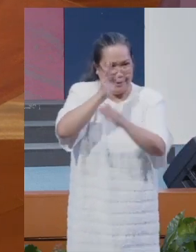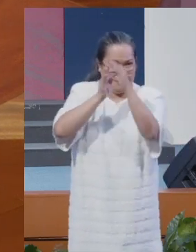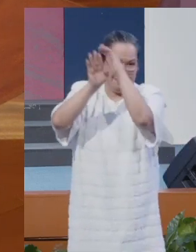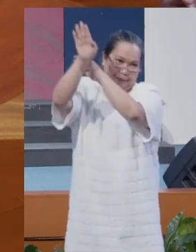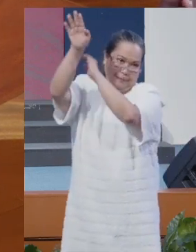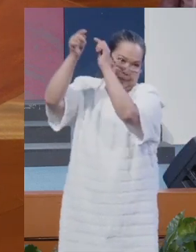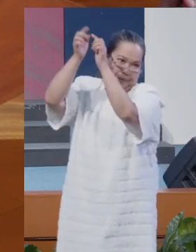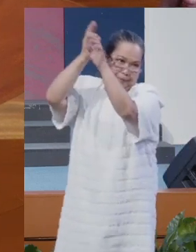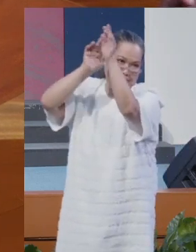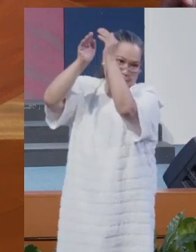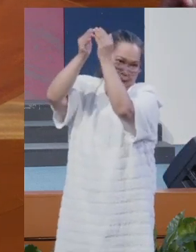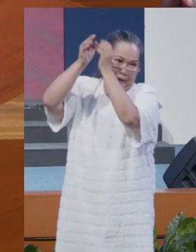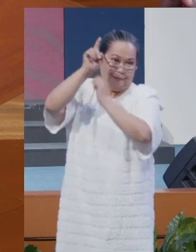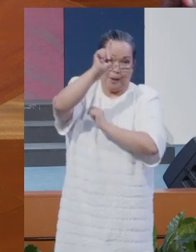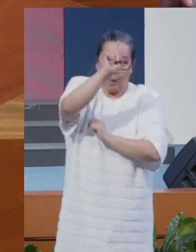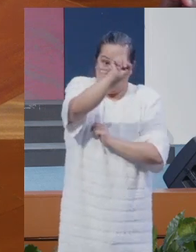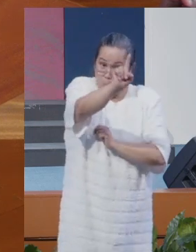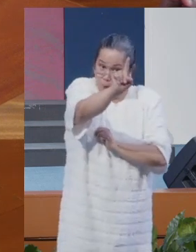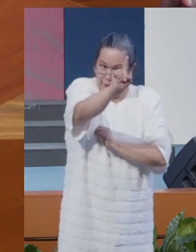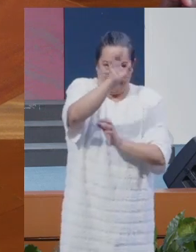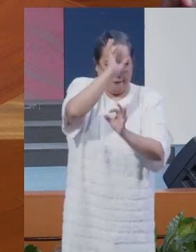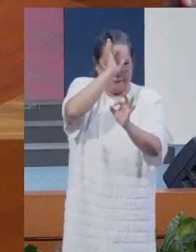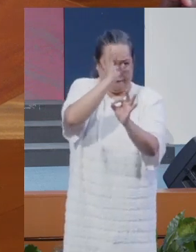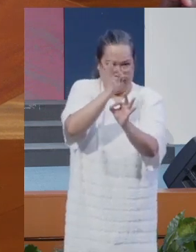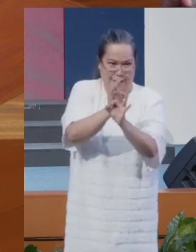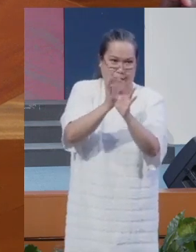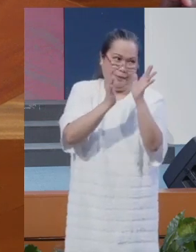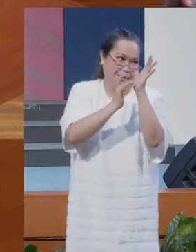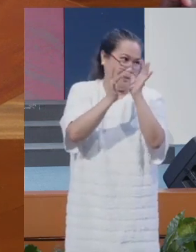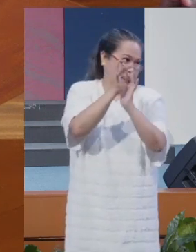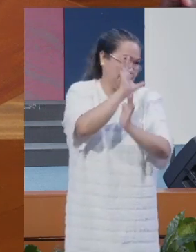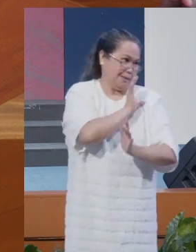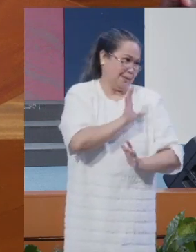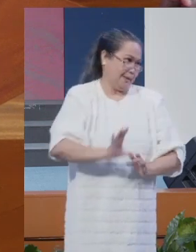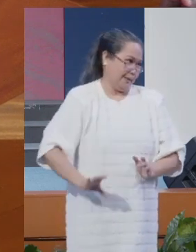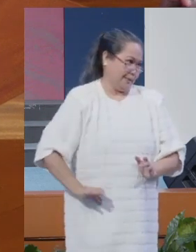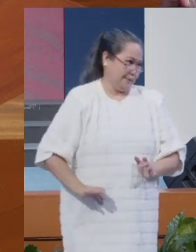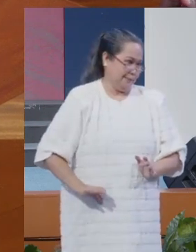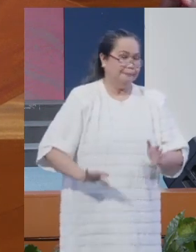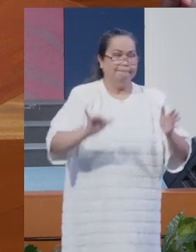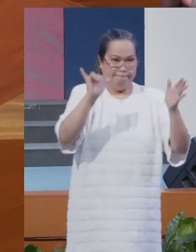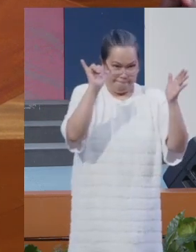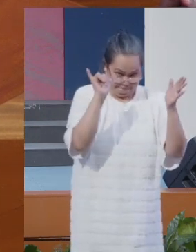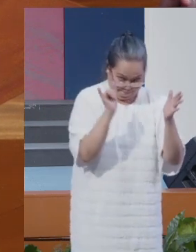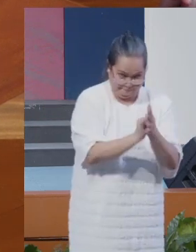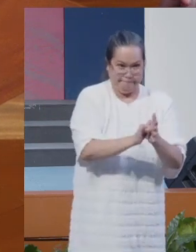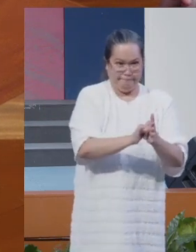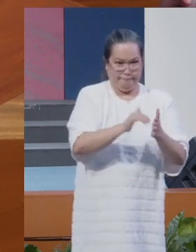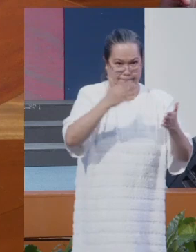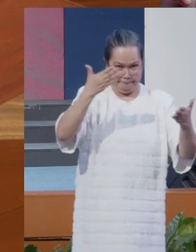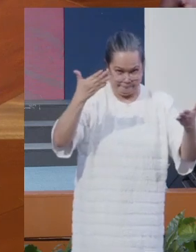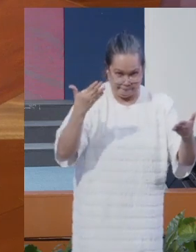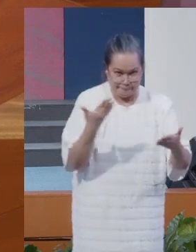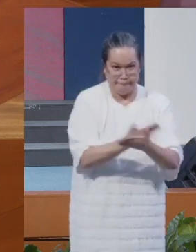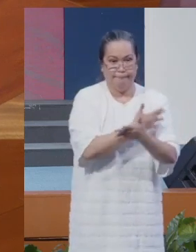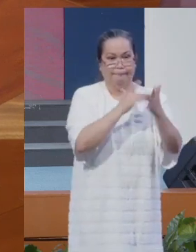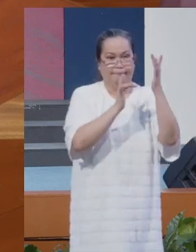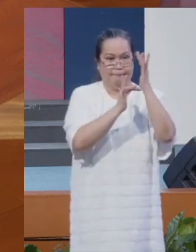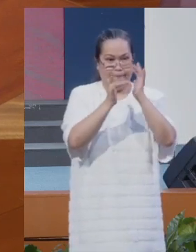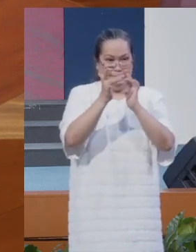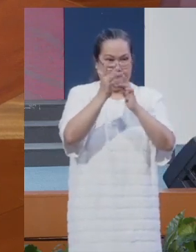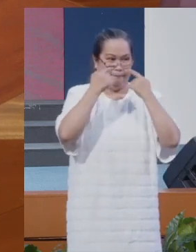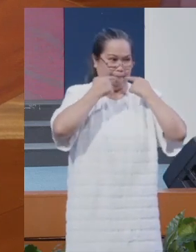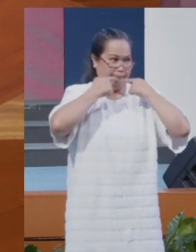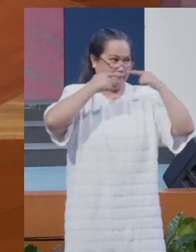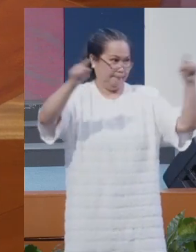langit, kundi sa pananampalataya lamang kay Jesus. Yun ang bago na kanyang